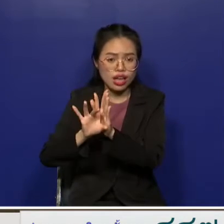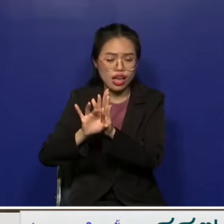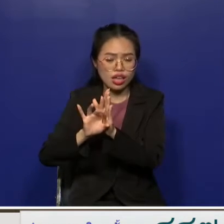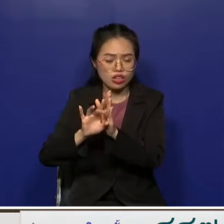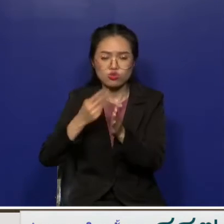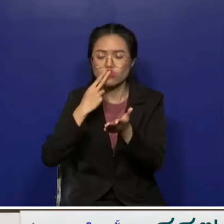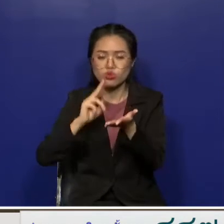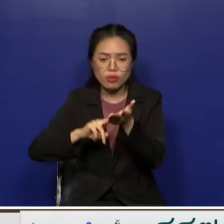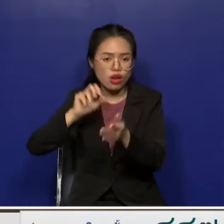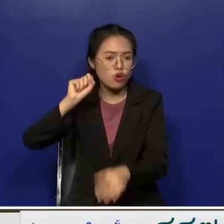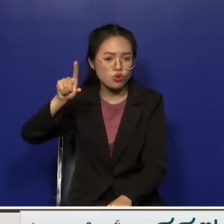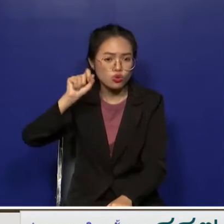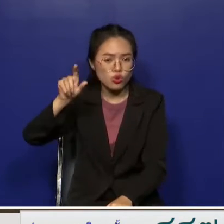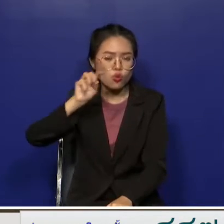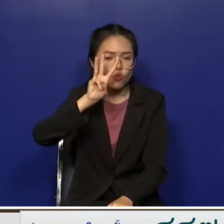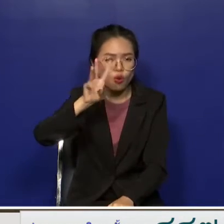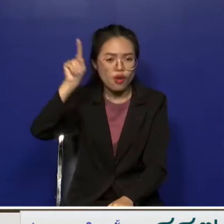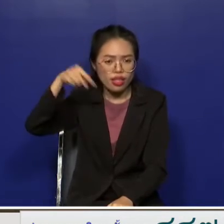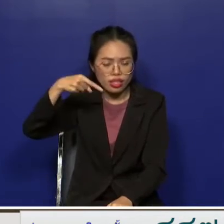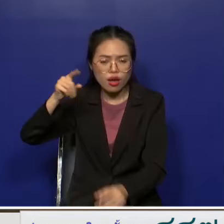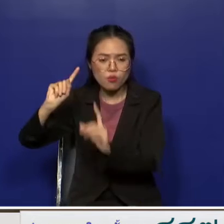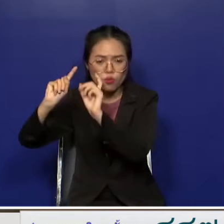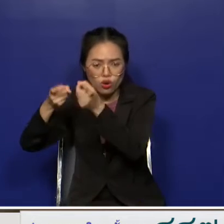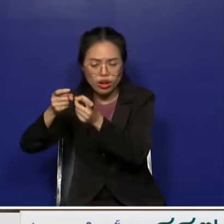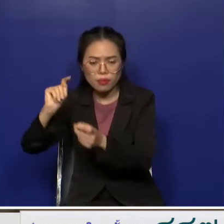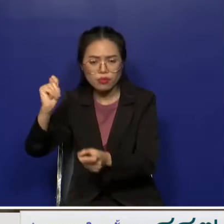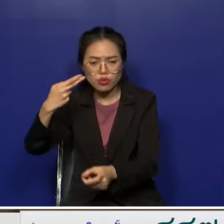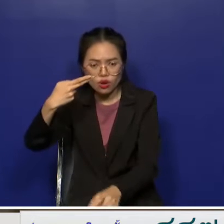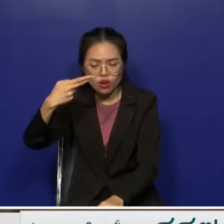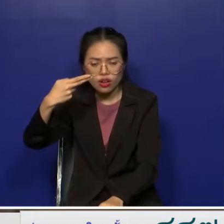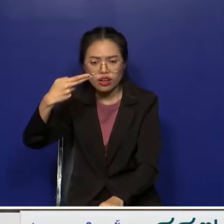ที่สุดวแหวทับวงเล็บททหาร